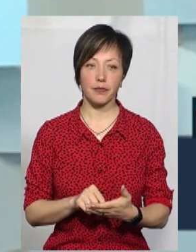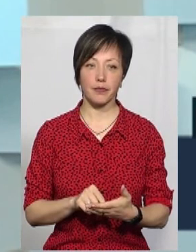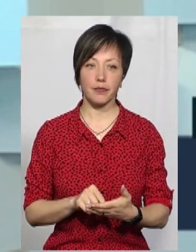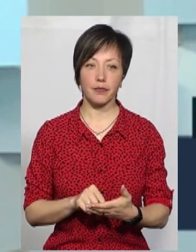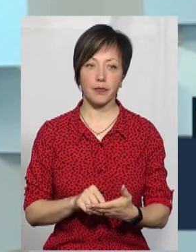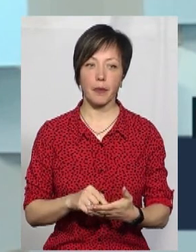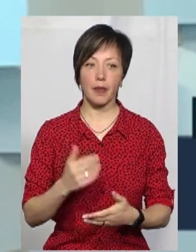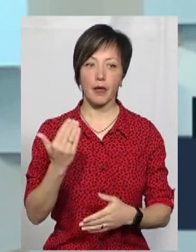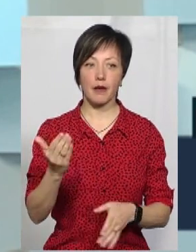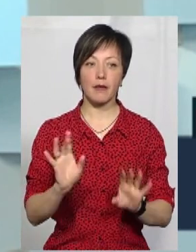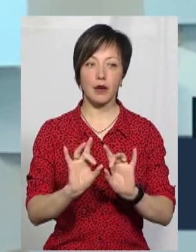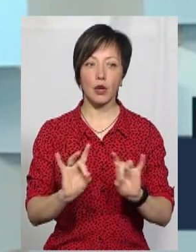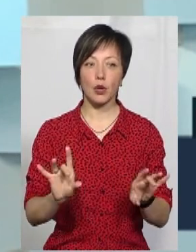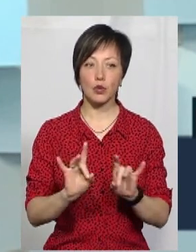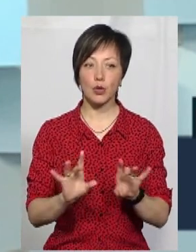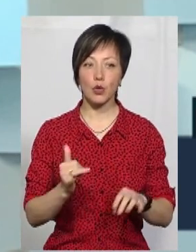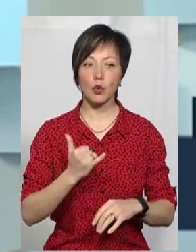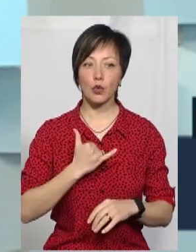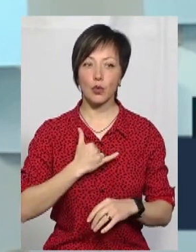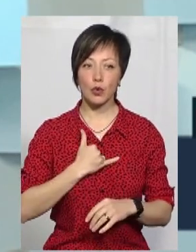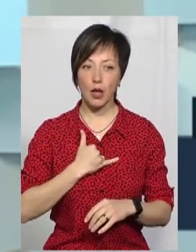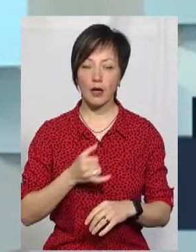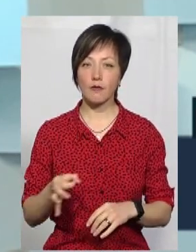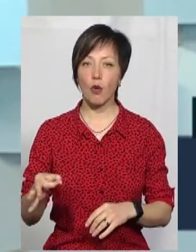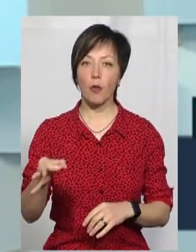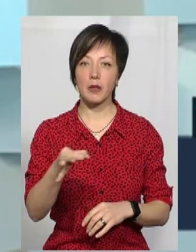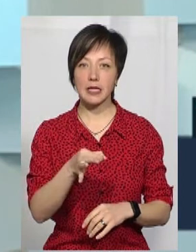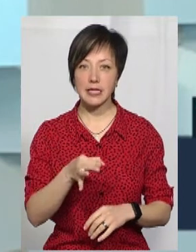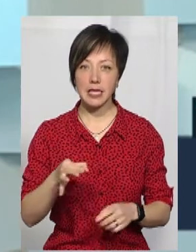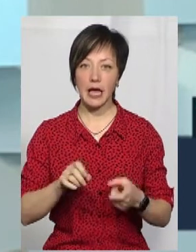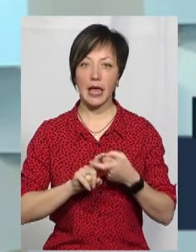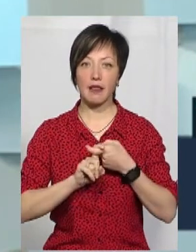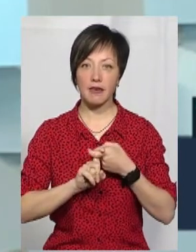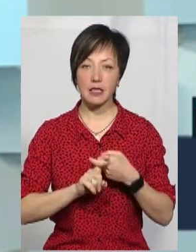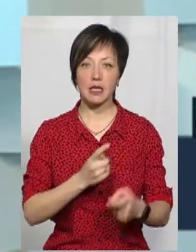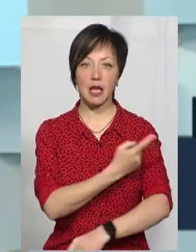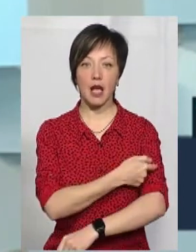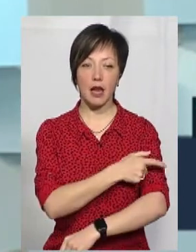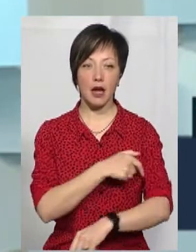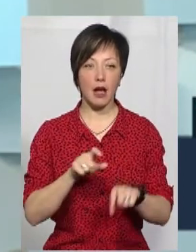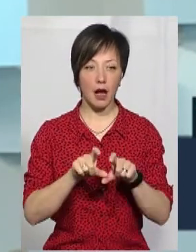Товариш розказує, що у нас в обласній інфекційній лікарні